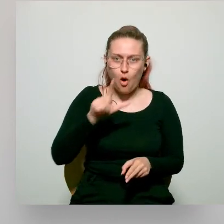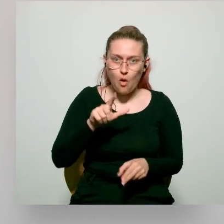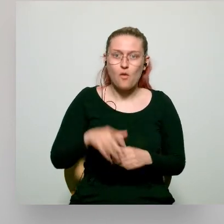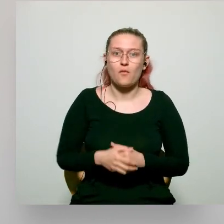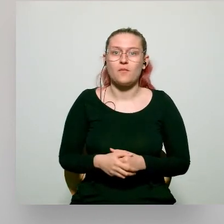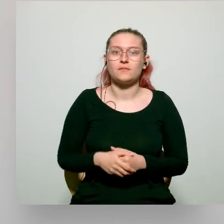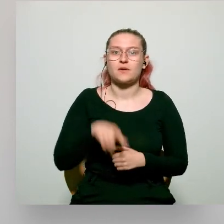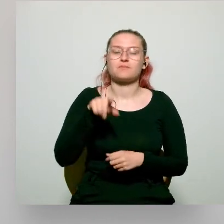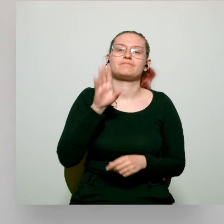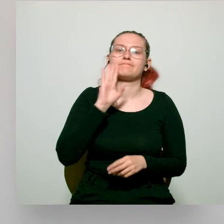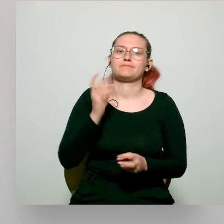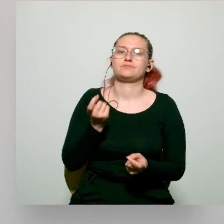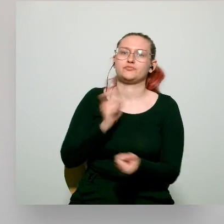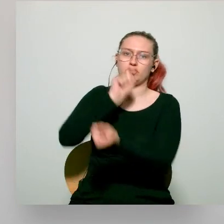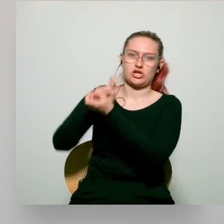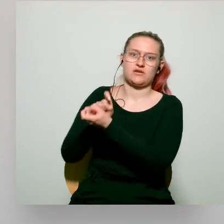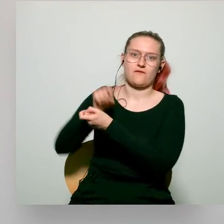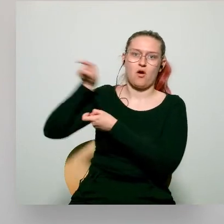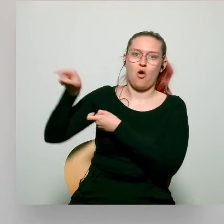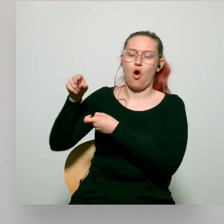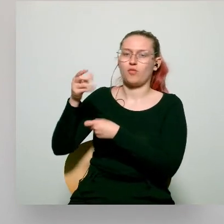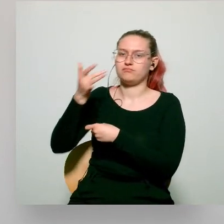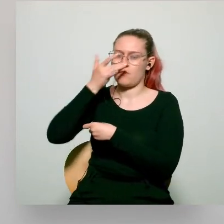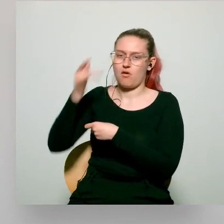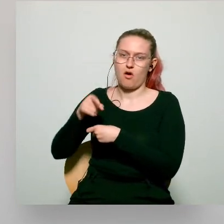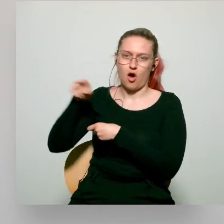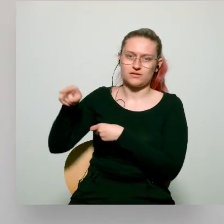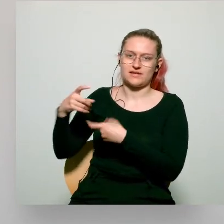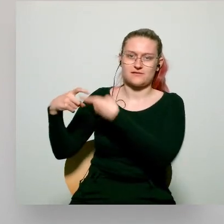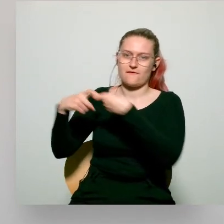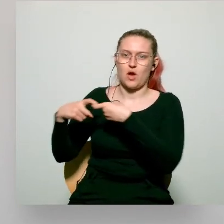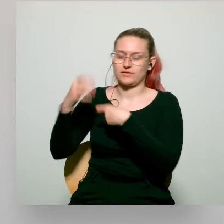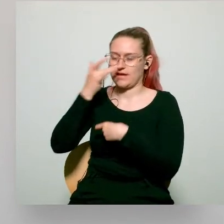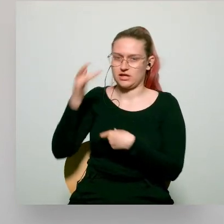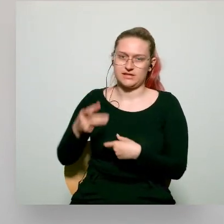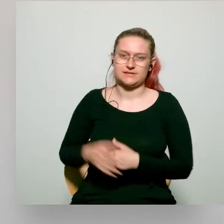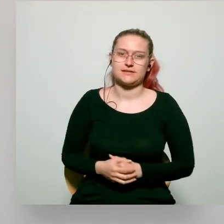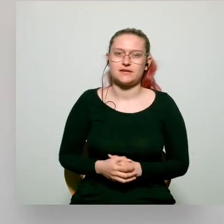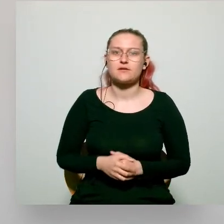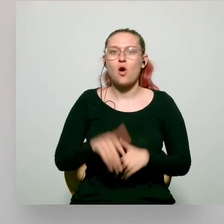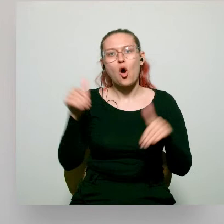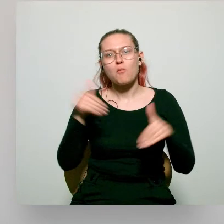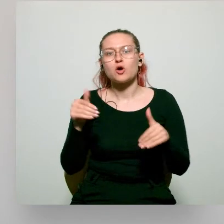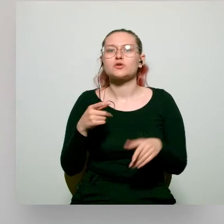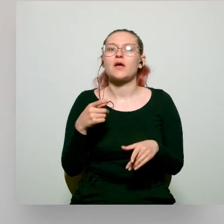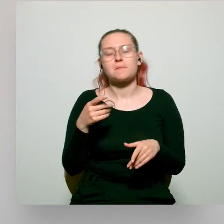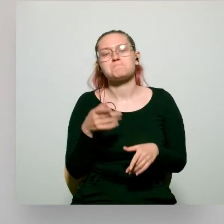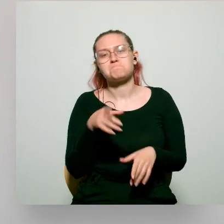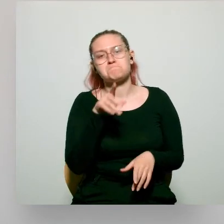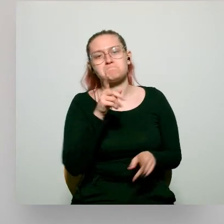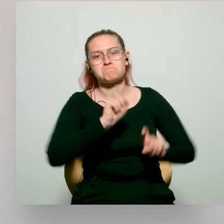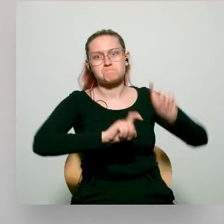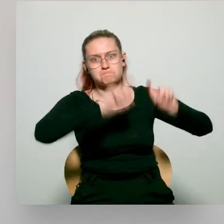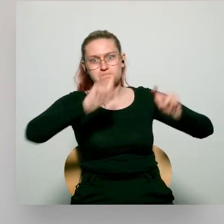odnowionego Związku Radzieckiego Gorbaczowowskiego. Tak można było zmierzyć nasze aktywne społeczeństwo obywatelskie wtedy